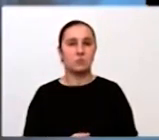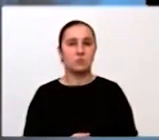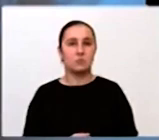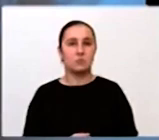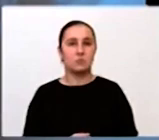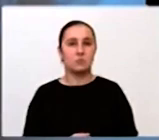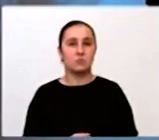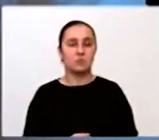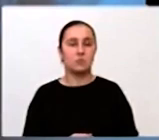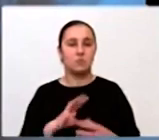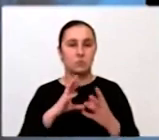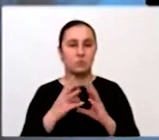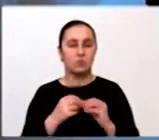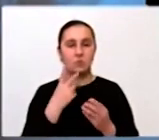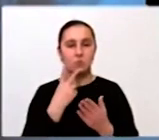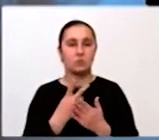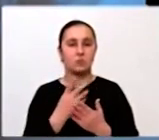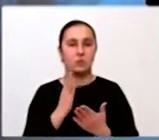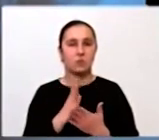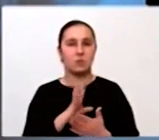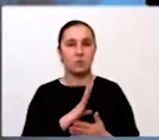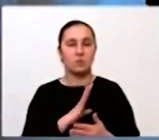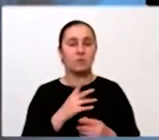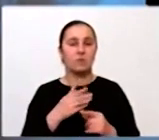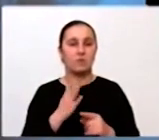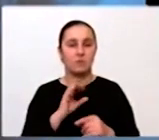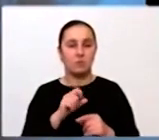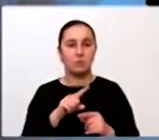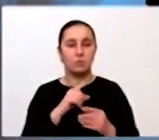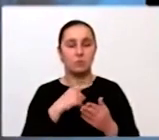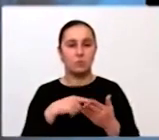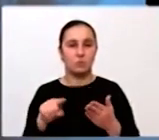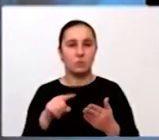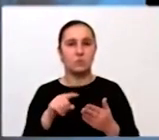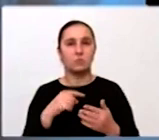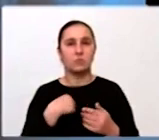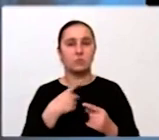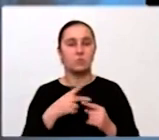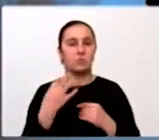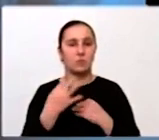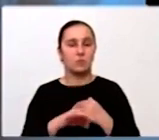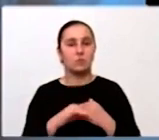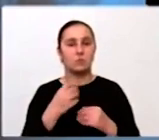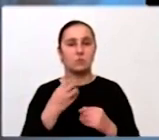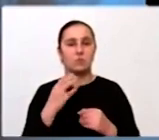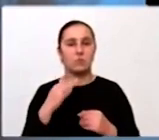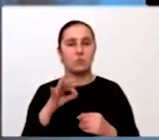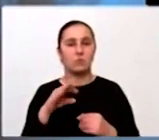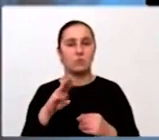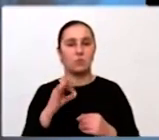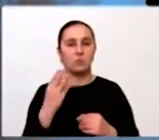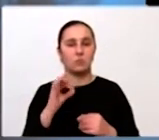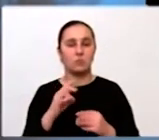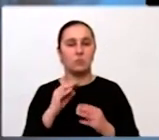Demak, quyidagi ko'rinishga ega bo'ldik. Va bunu o'chirib, biz oxiriga yana Photoshopni